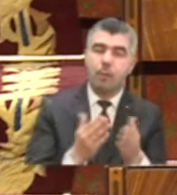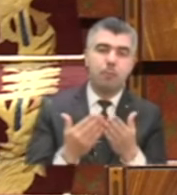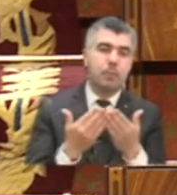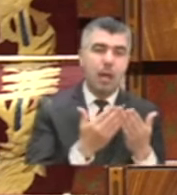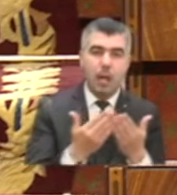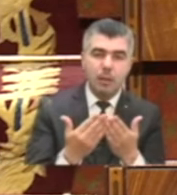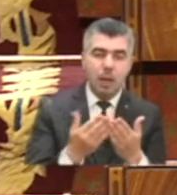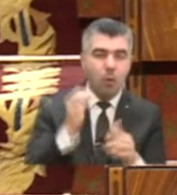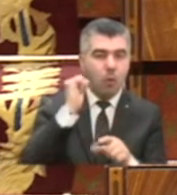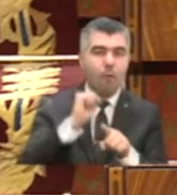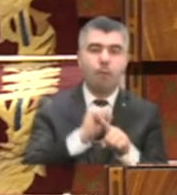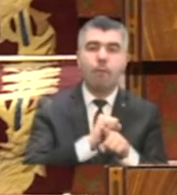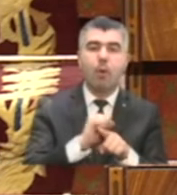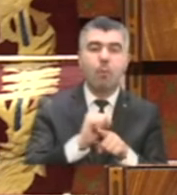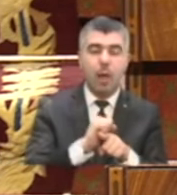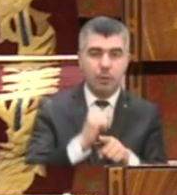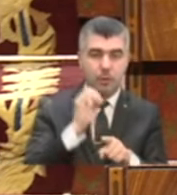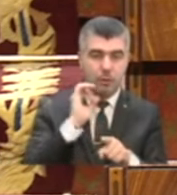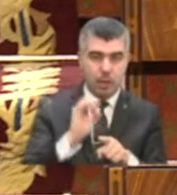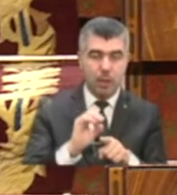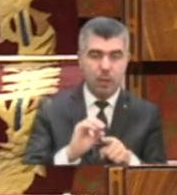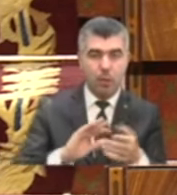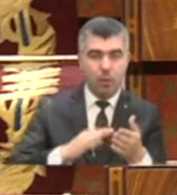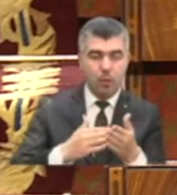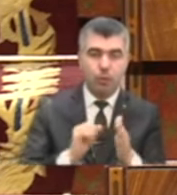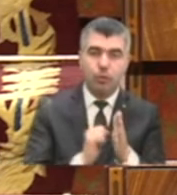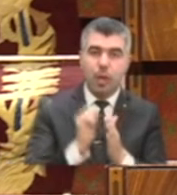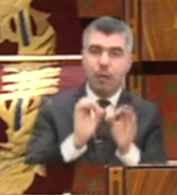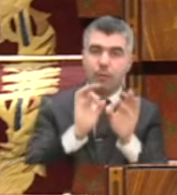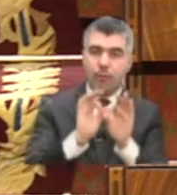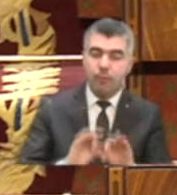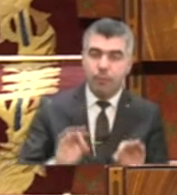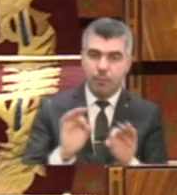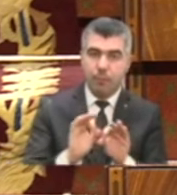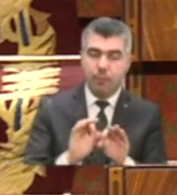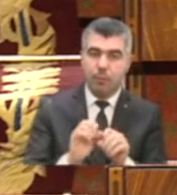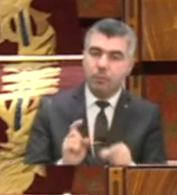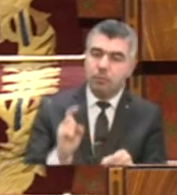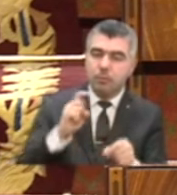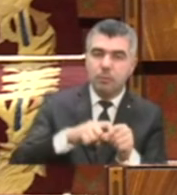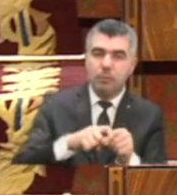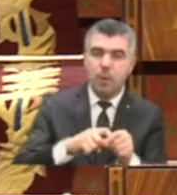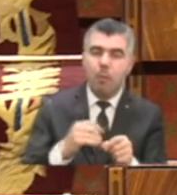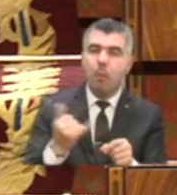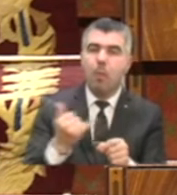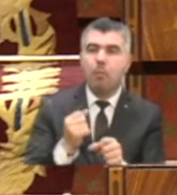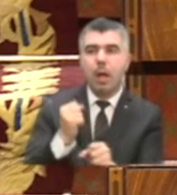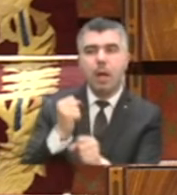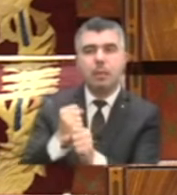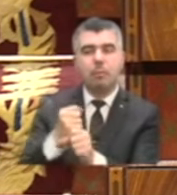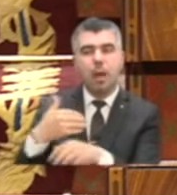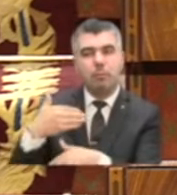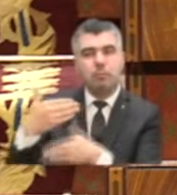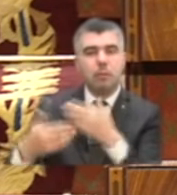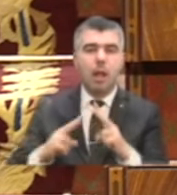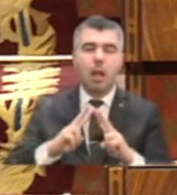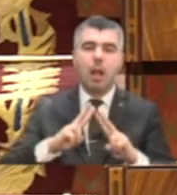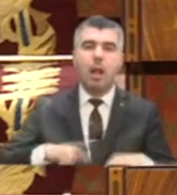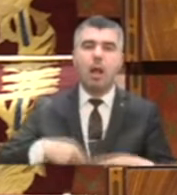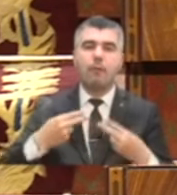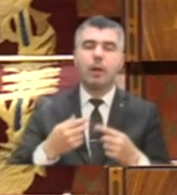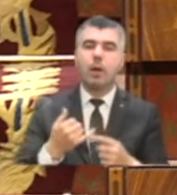أو التكويني، وكيدخلوا في فئة ديال لينيت، كيمكن لهم ديك الساعات باش ينخرطوا مباشرة في سوق الشغل وتأمين حياة كريمة،